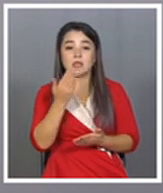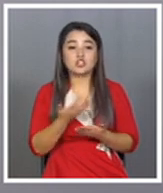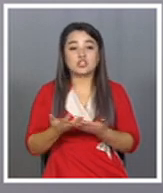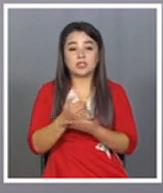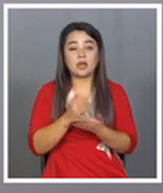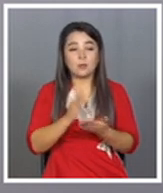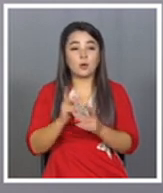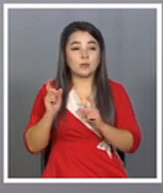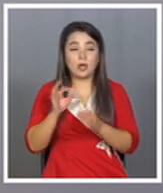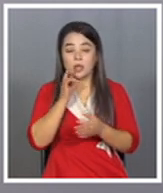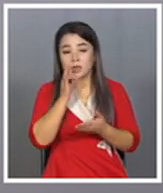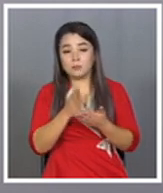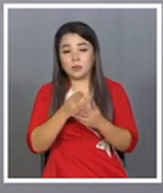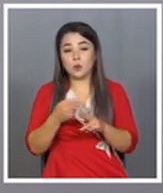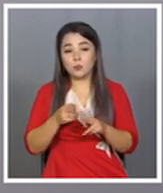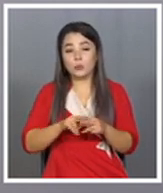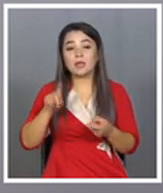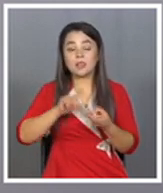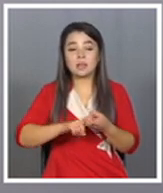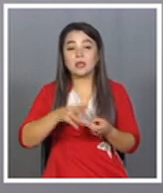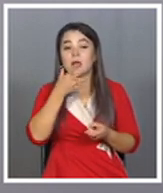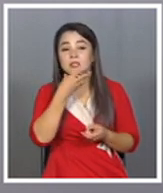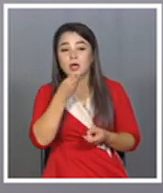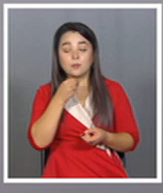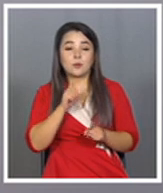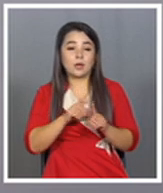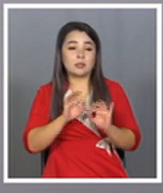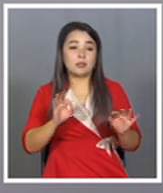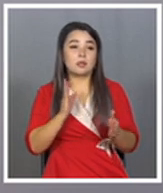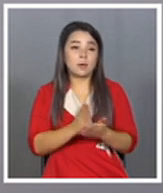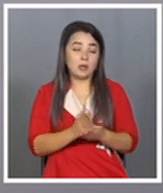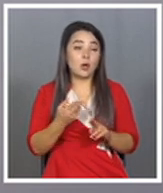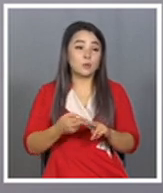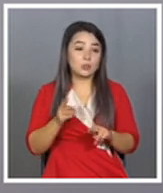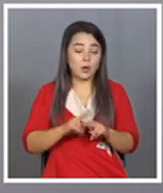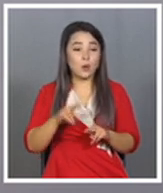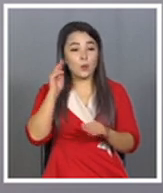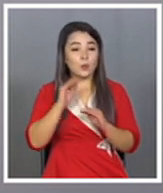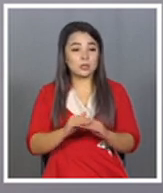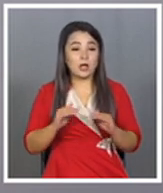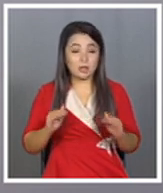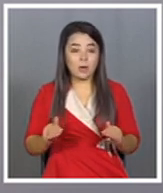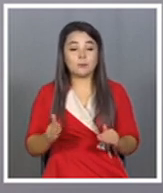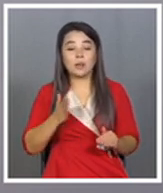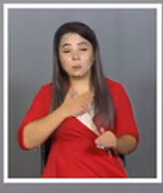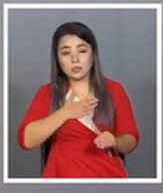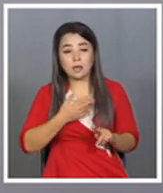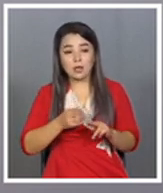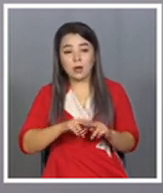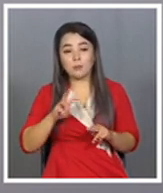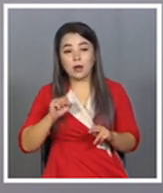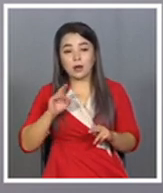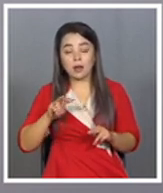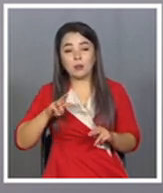жүгіндей. Бұл тіркес әдемі деген мағына береді. Міне, оқушылар, біз